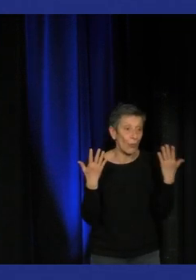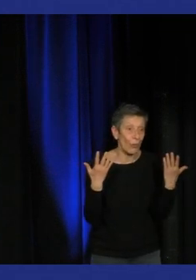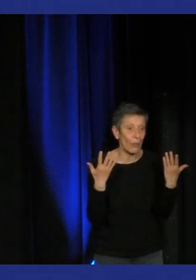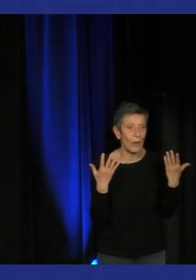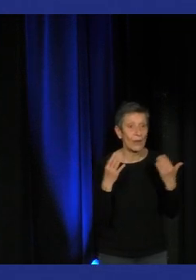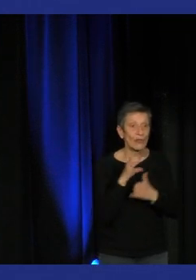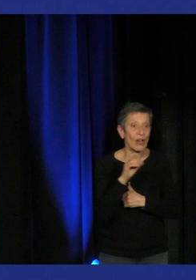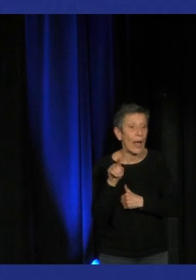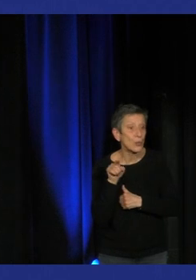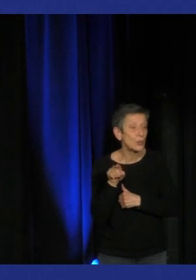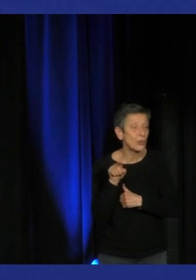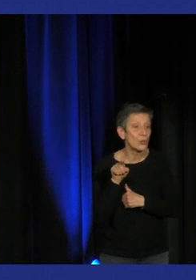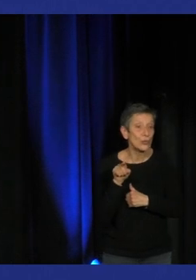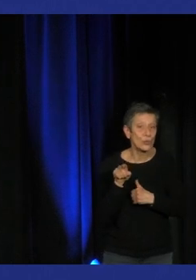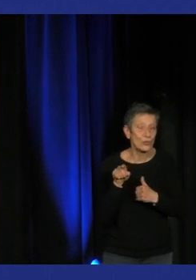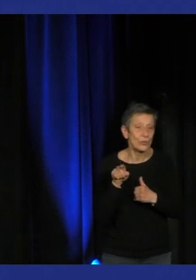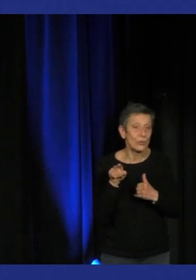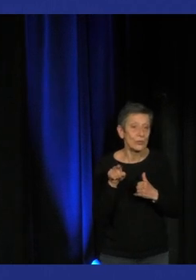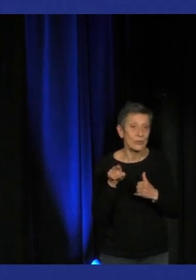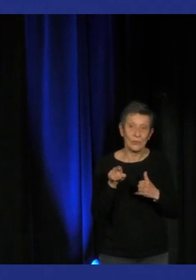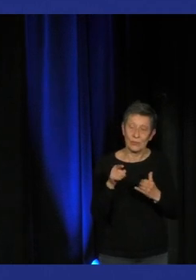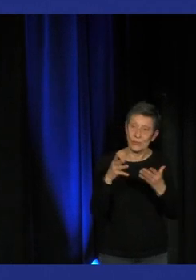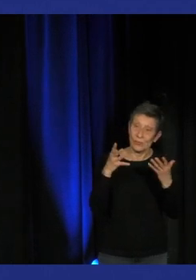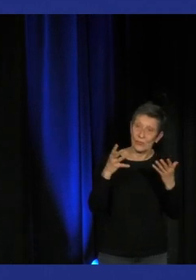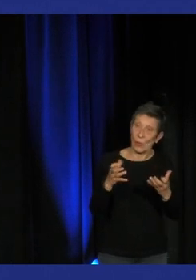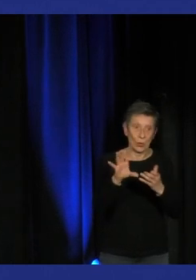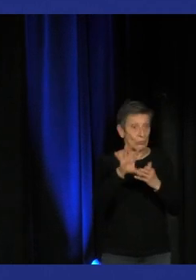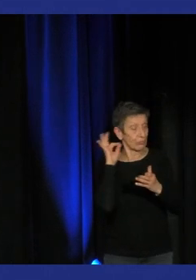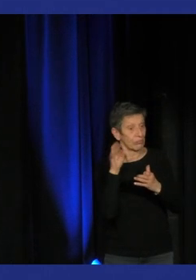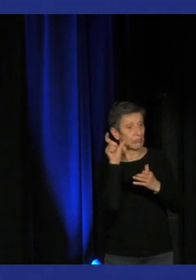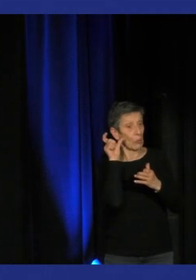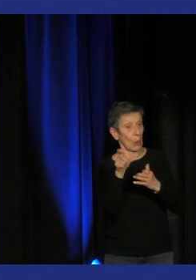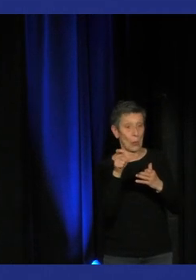été un promoteur de cette idée de société inclusive et d'utiliser ce vocabulaire-là.